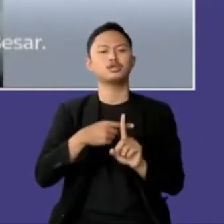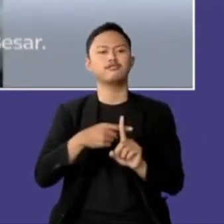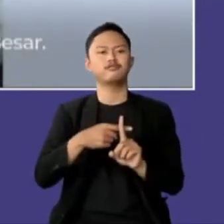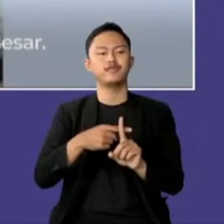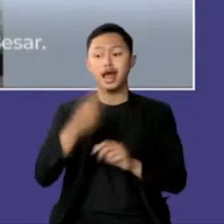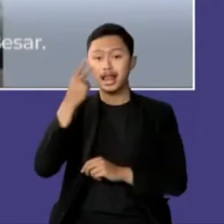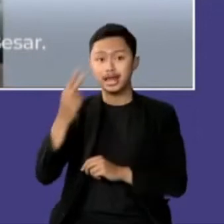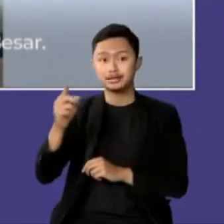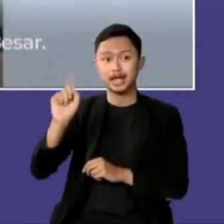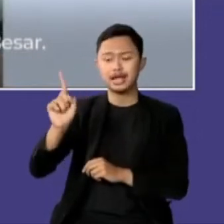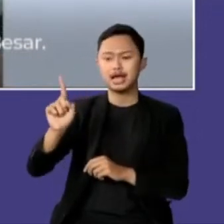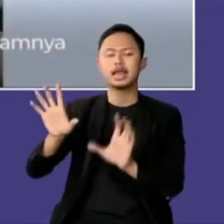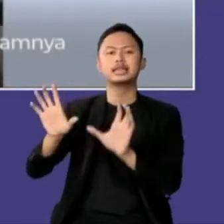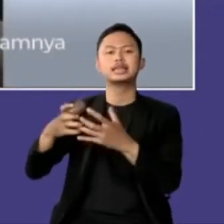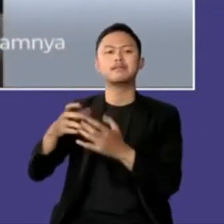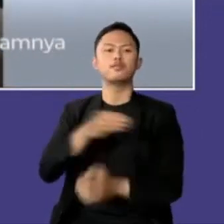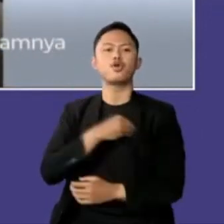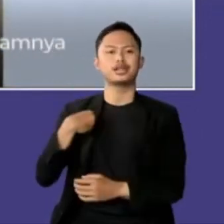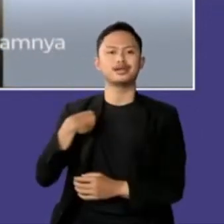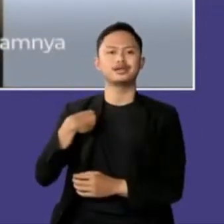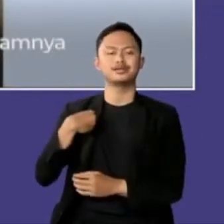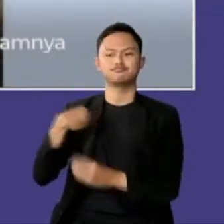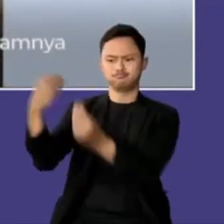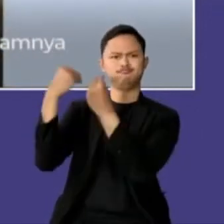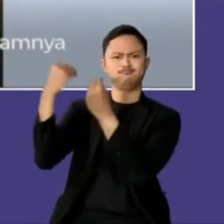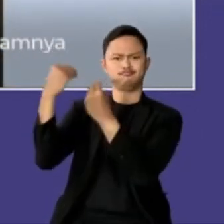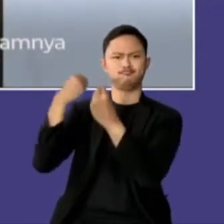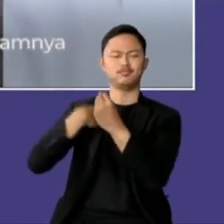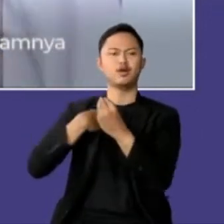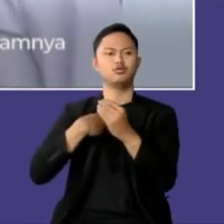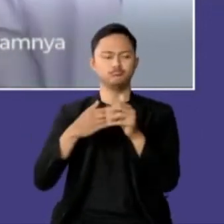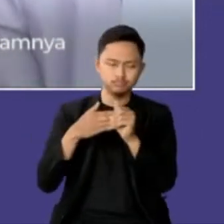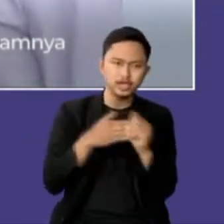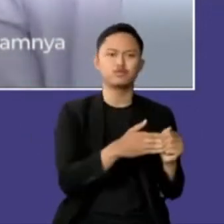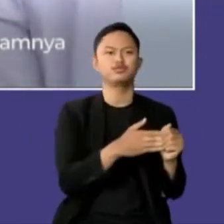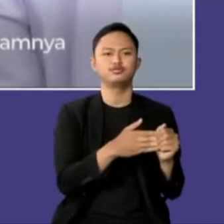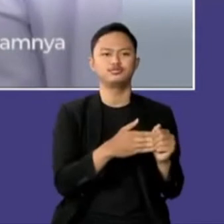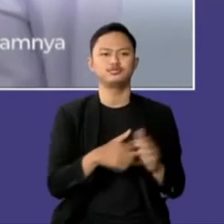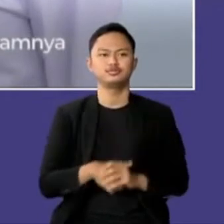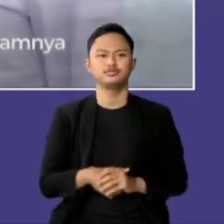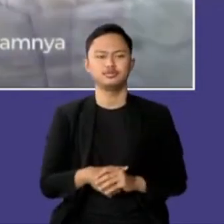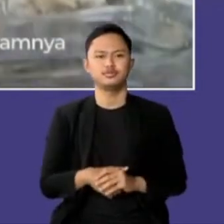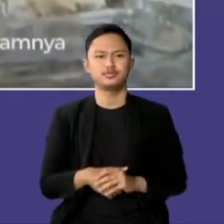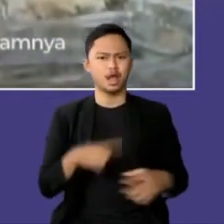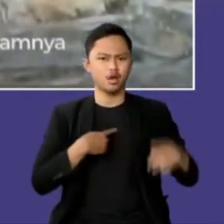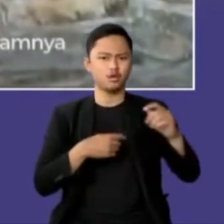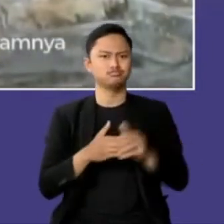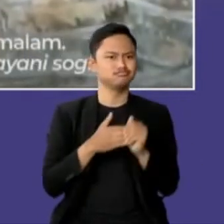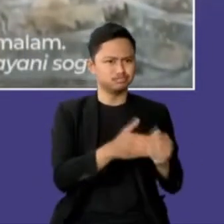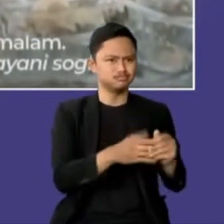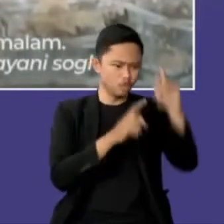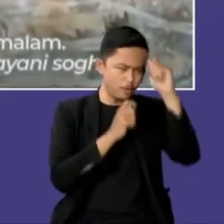arahan daripada tim kedokteran dari Dinkes ya terus memberikan perhatian saya ikuti arahan apa yang harus